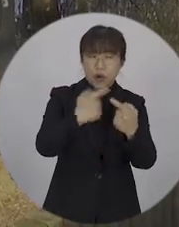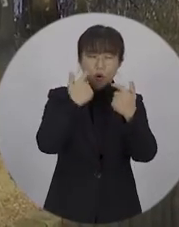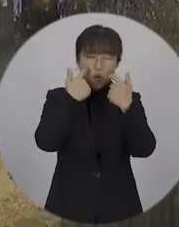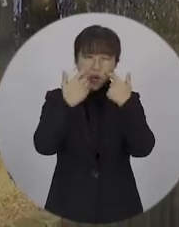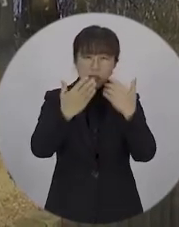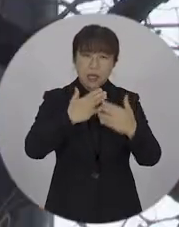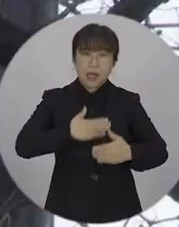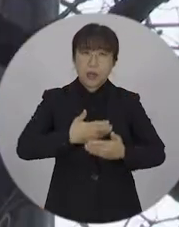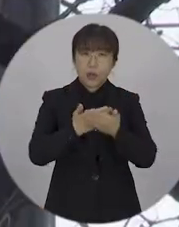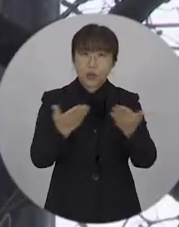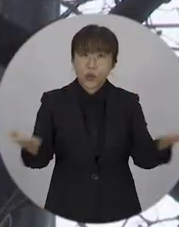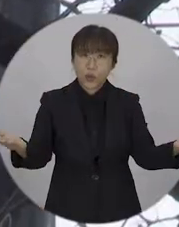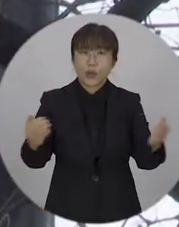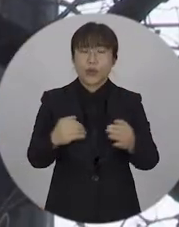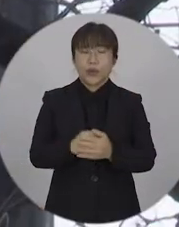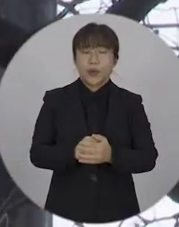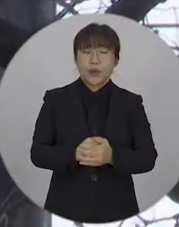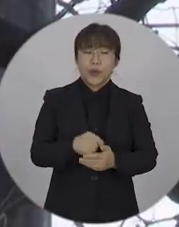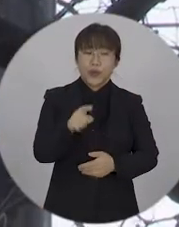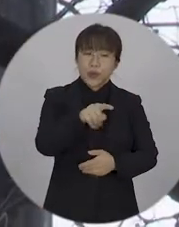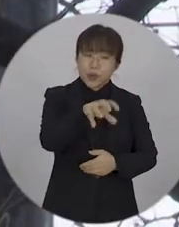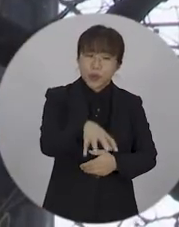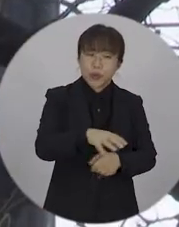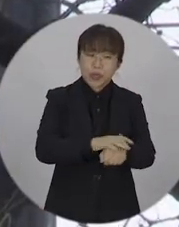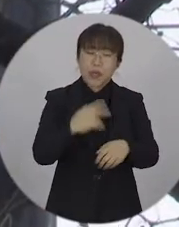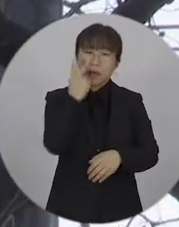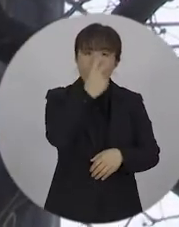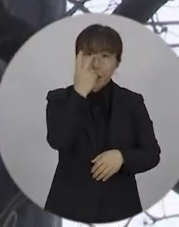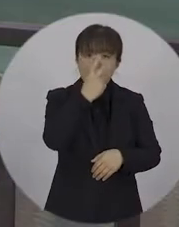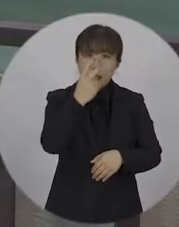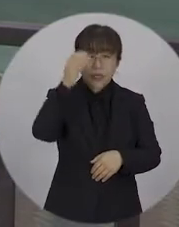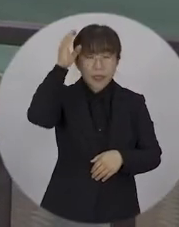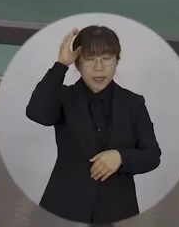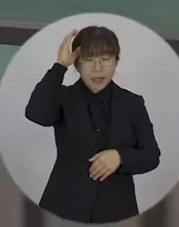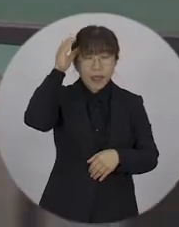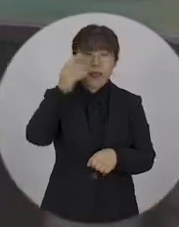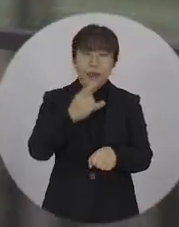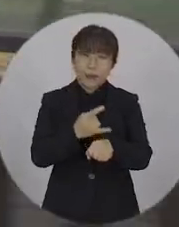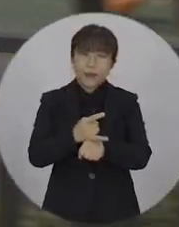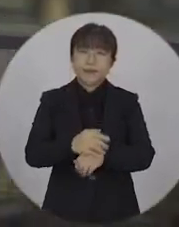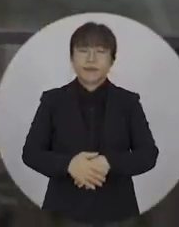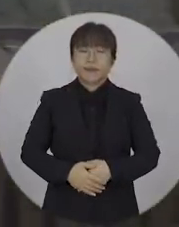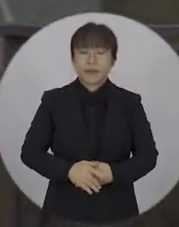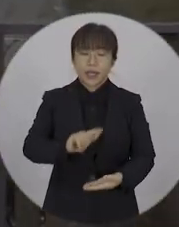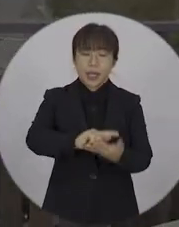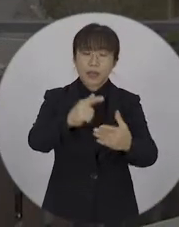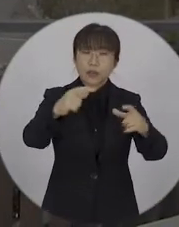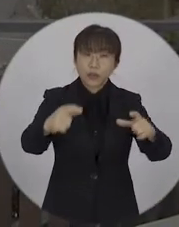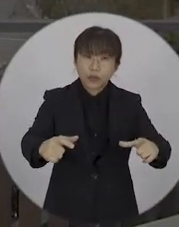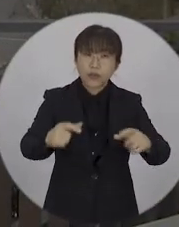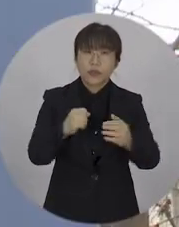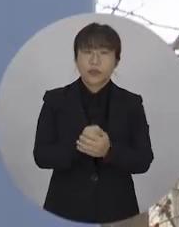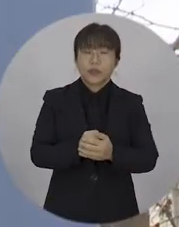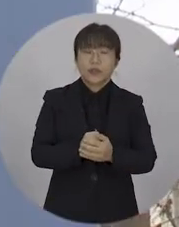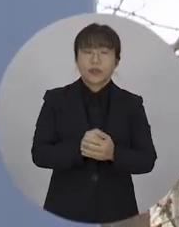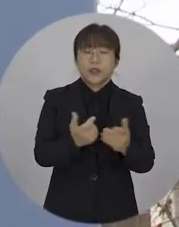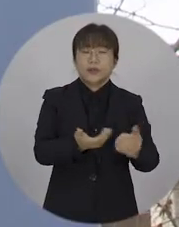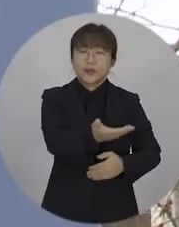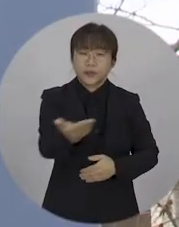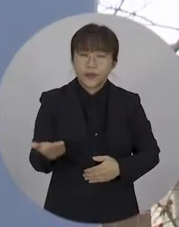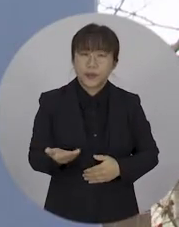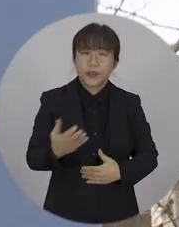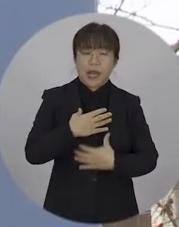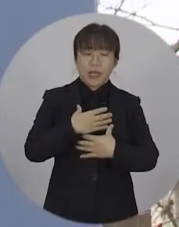대처가 가능하고 효율적으로 시설을 관리할 수 있을 것으로 기대하고 있습니다. 한편 강서구는 구민의